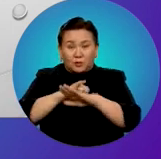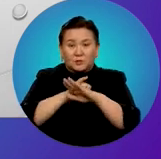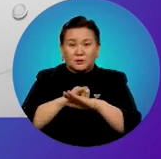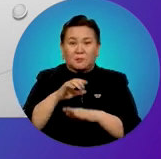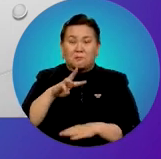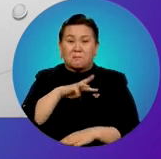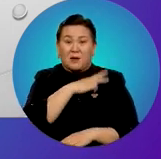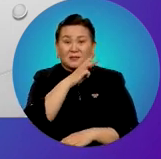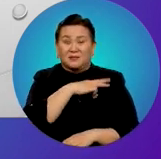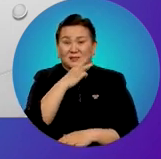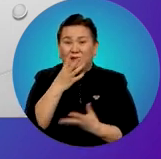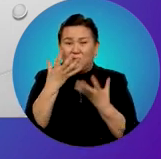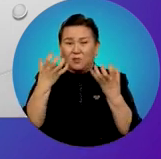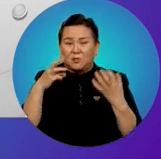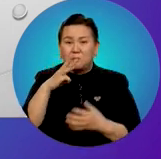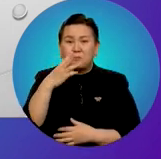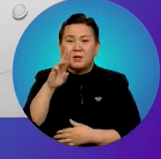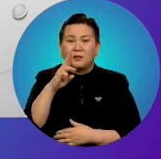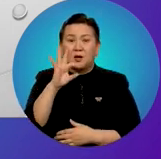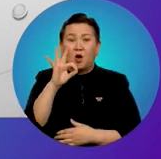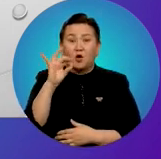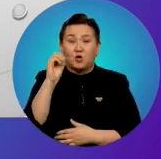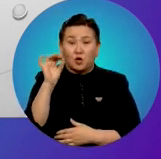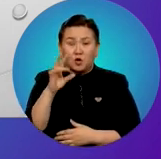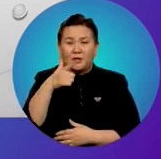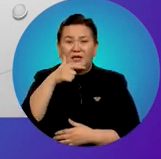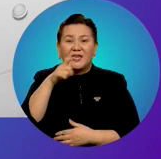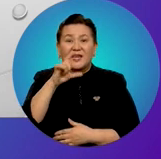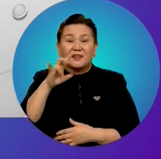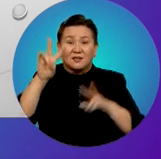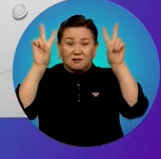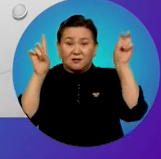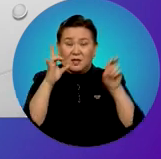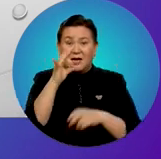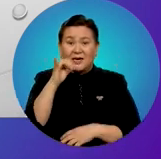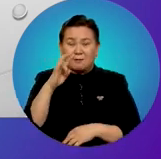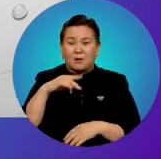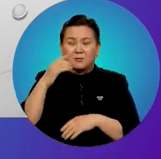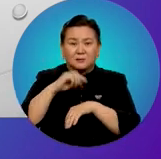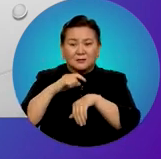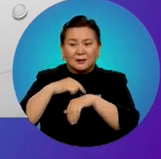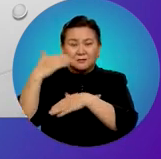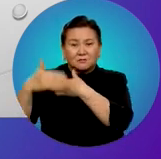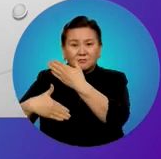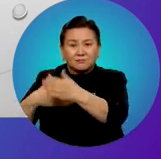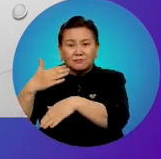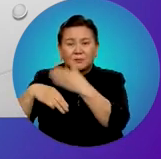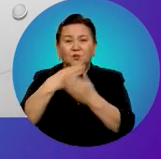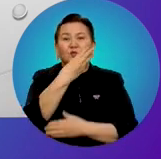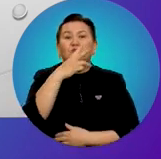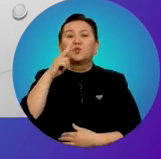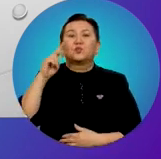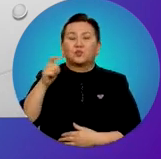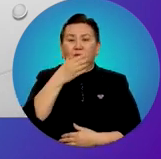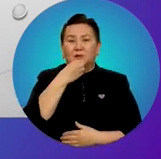нэг болсон Мендоёгийн гэгэнтэн орманы зохиомж өөрөө нийгмийн захиалгатай жамаара цаг нь ирж төрсөн түүхэн баримтд бүтээл